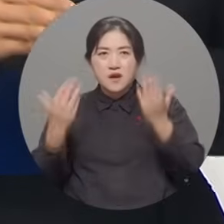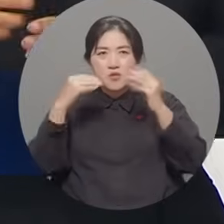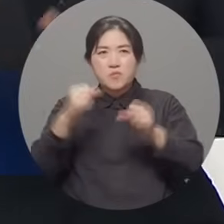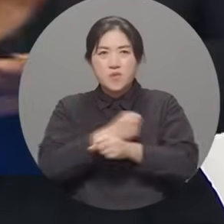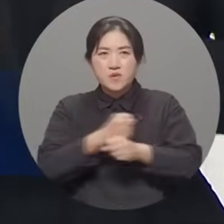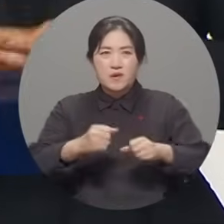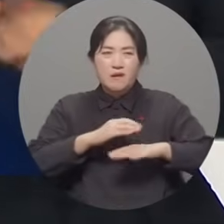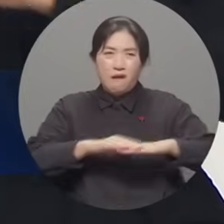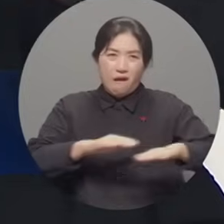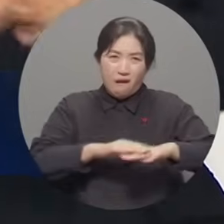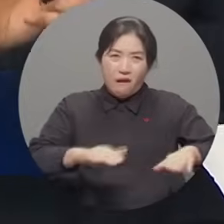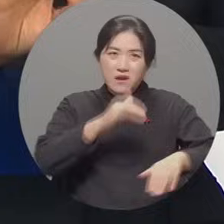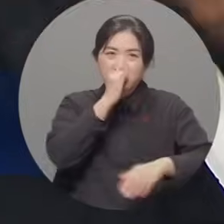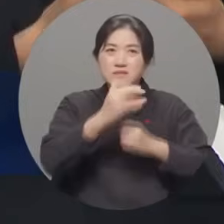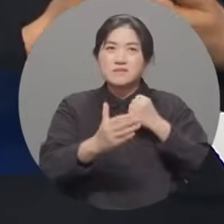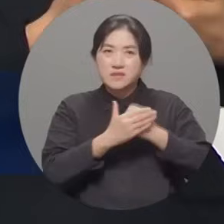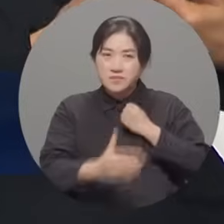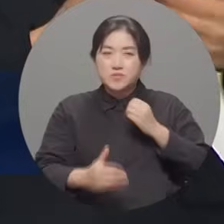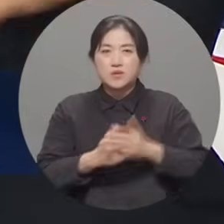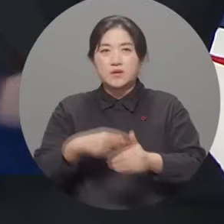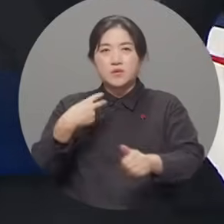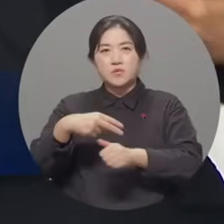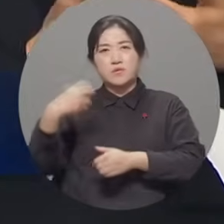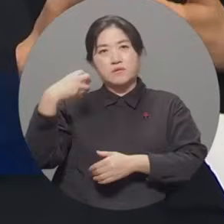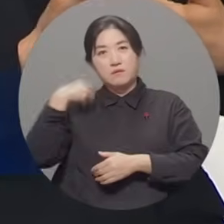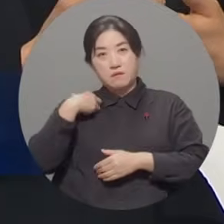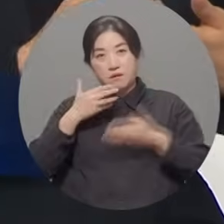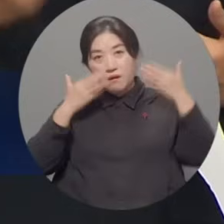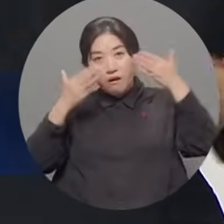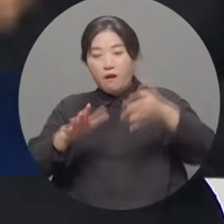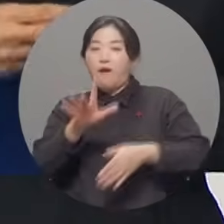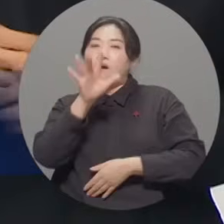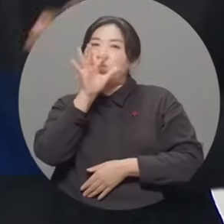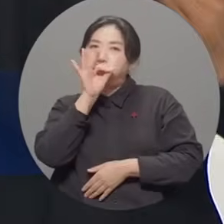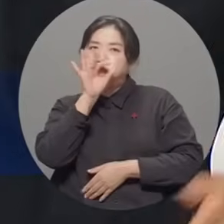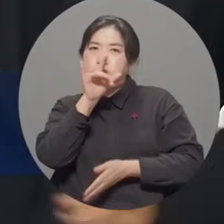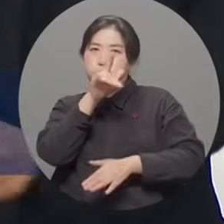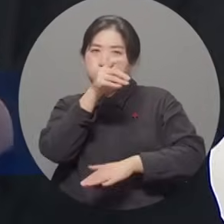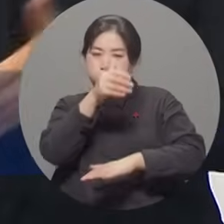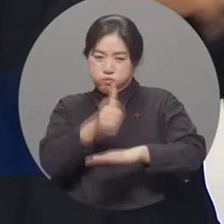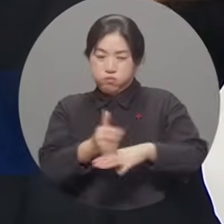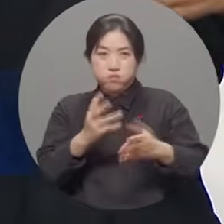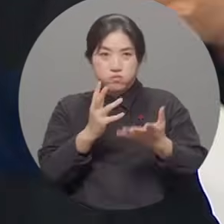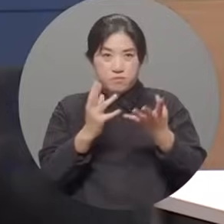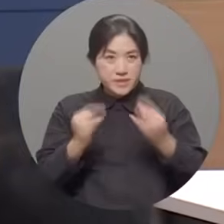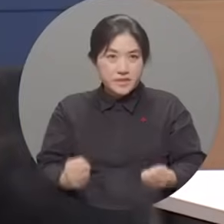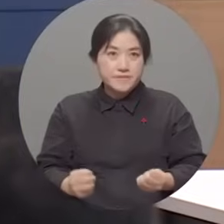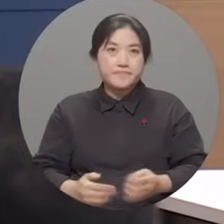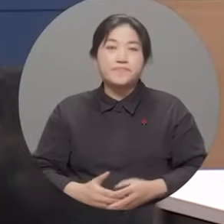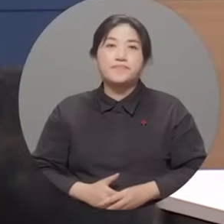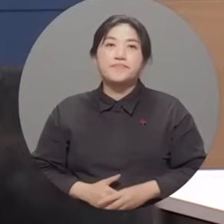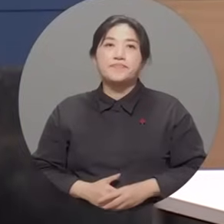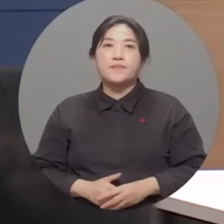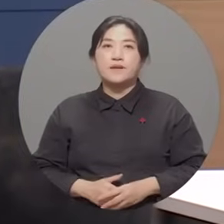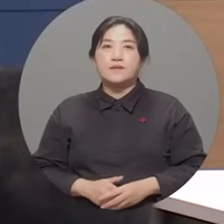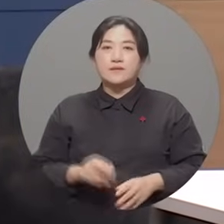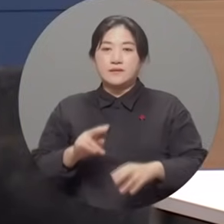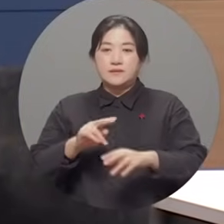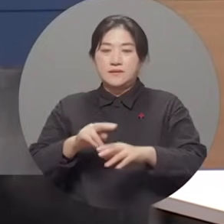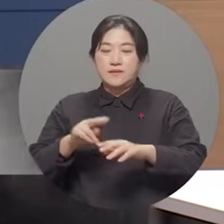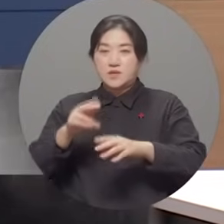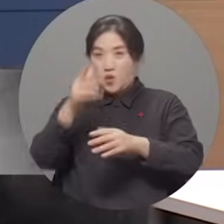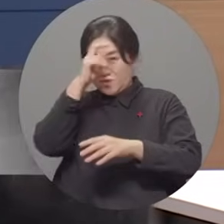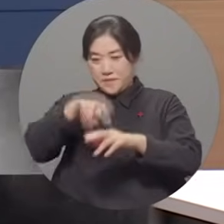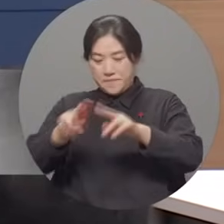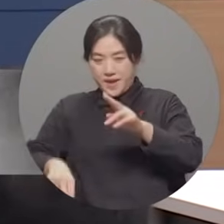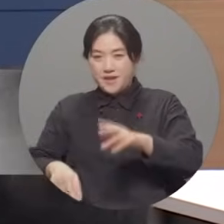학교폭력을 처리하고 있어 교육적 역할에 집중할 수 없게 되는 경우가 많았습니다. 퇴직 경찰관 또는